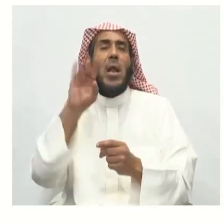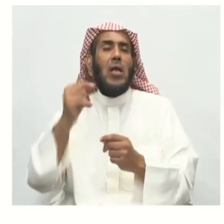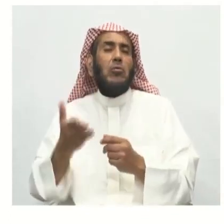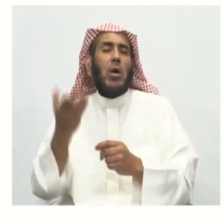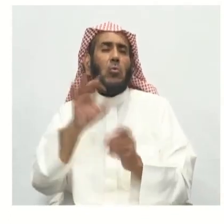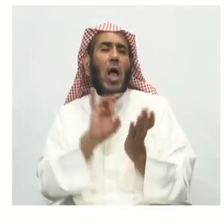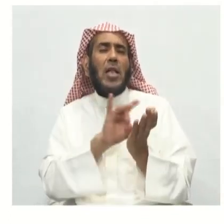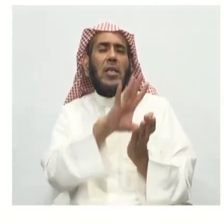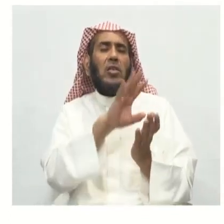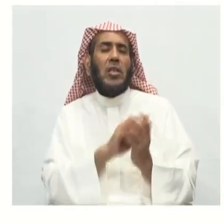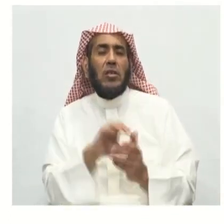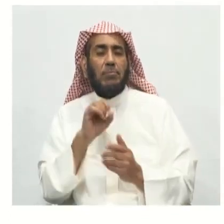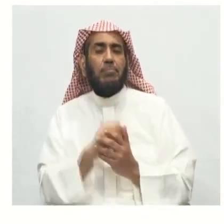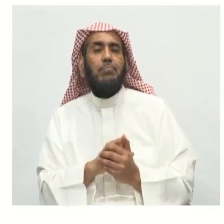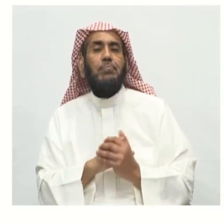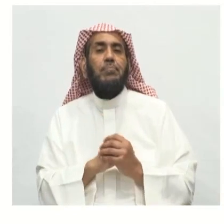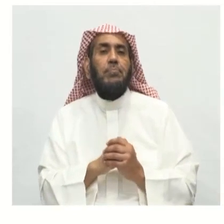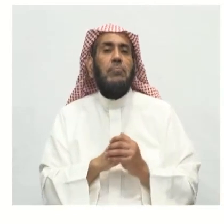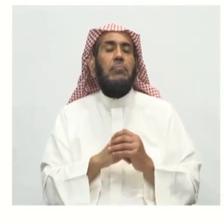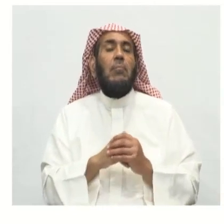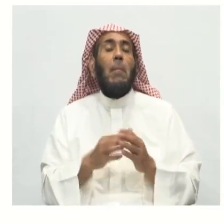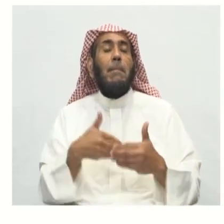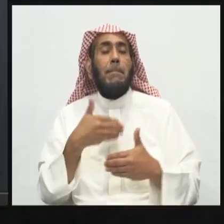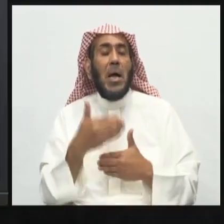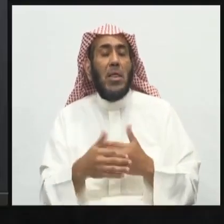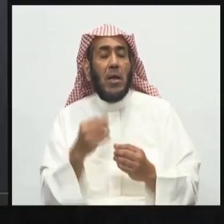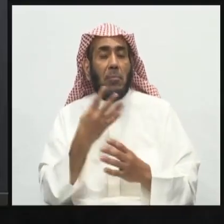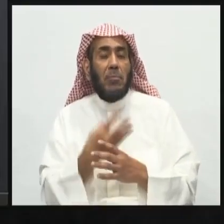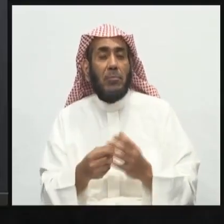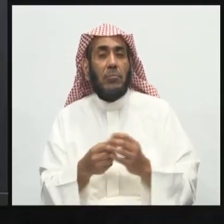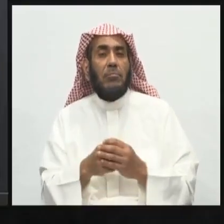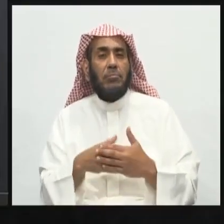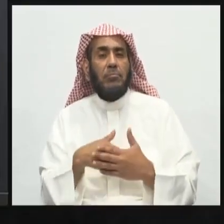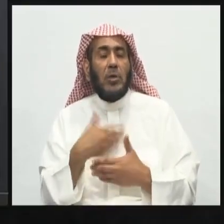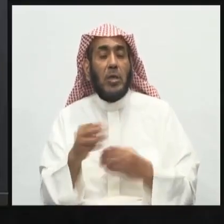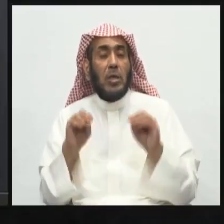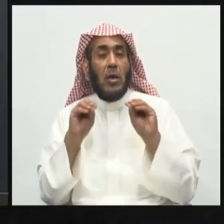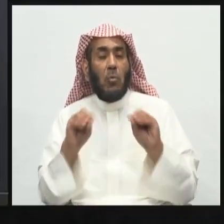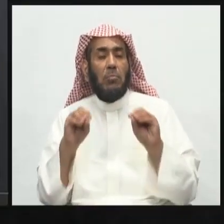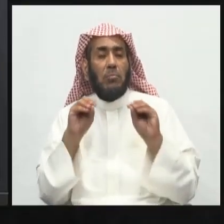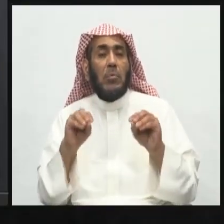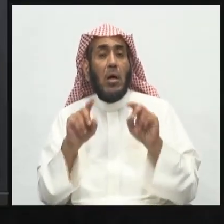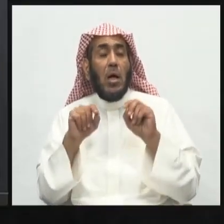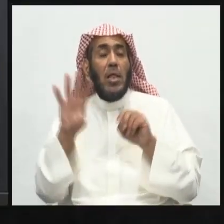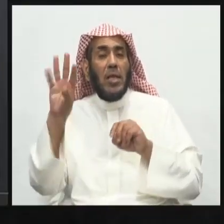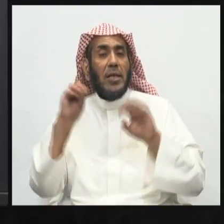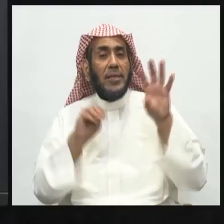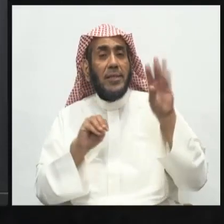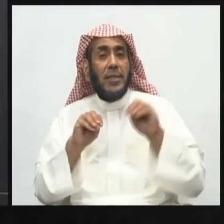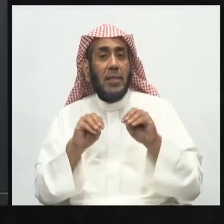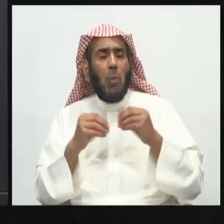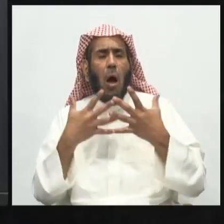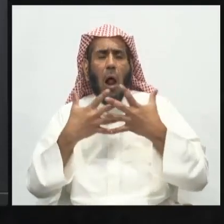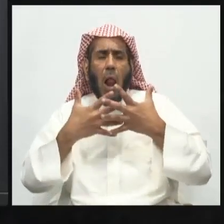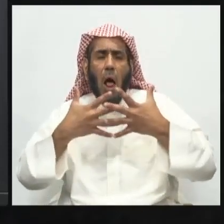سبحانه وتعالى من الشيطان الرجيم بعد ذلك ابنائي وبناتي وبعد ان تناولنا هذه القصه